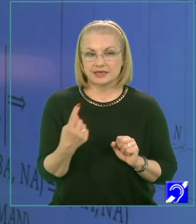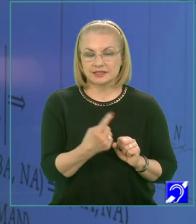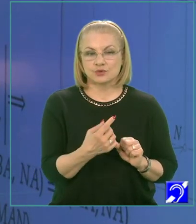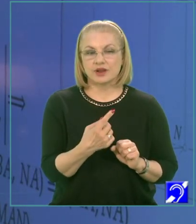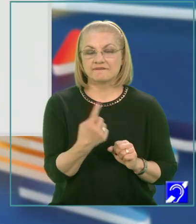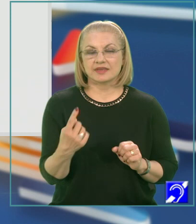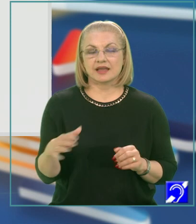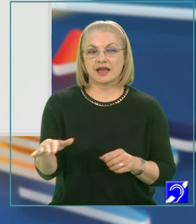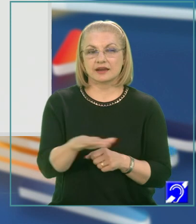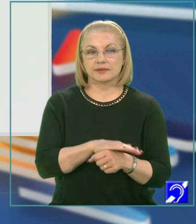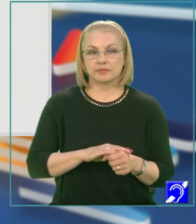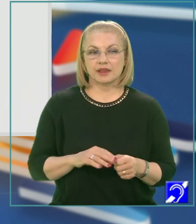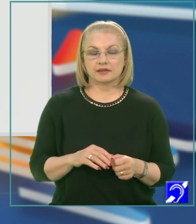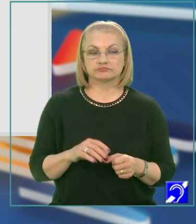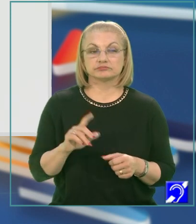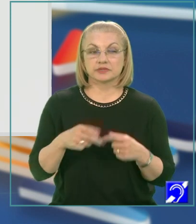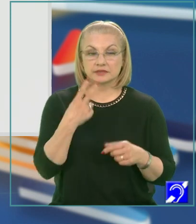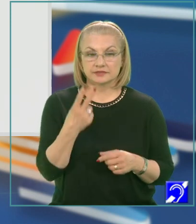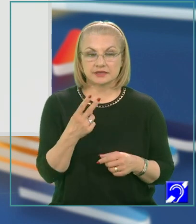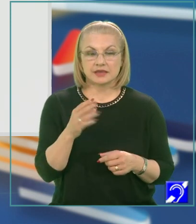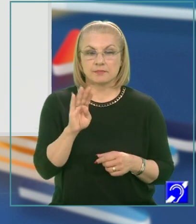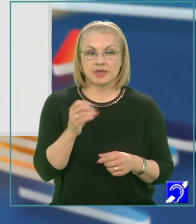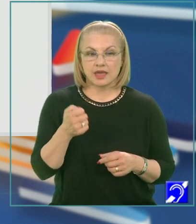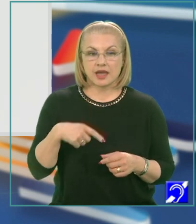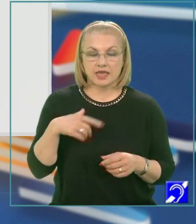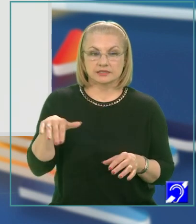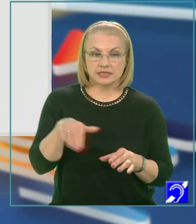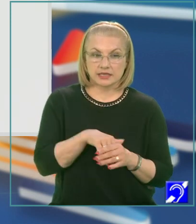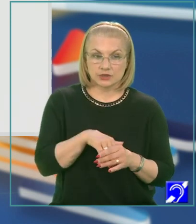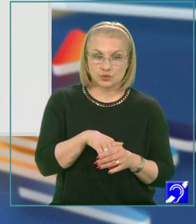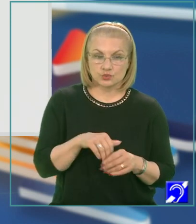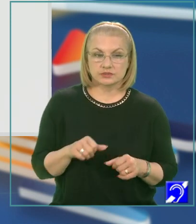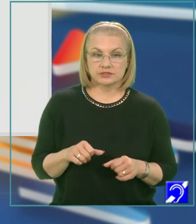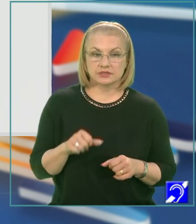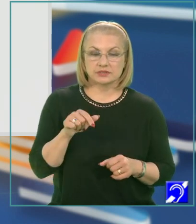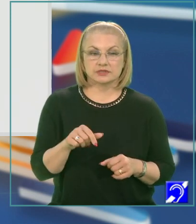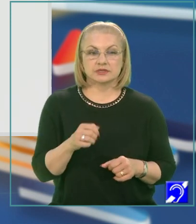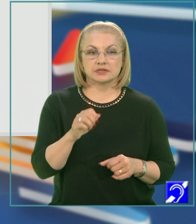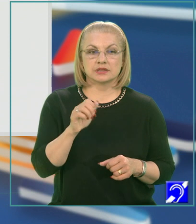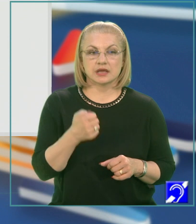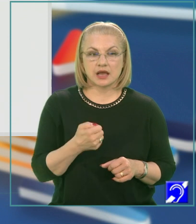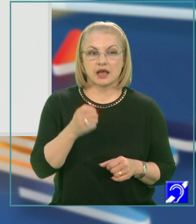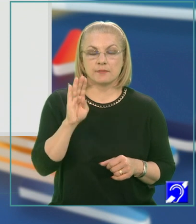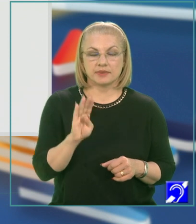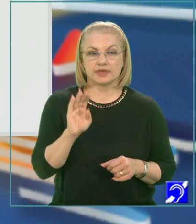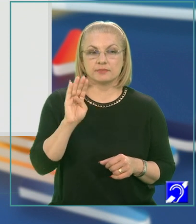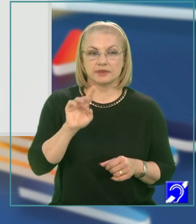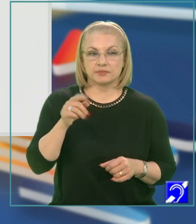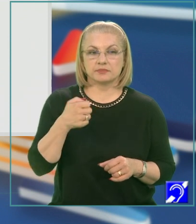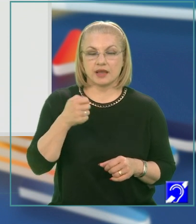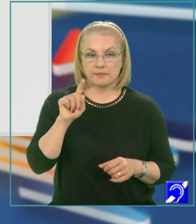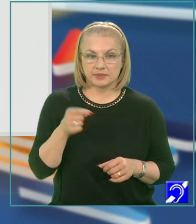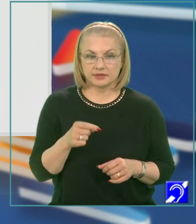Și constatăm că BA este inclusă în AB, B'A' și